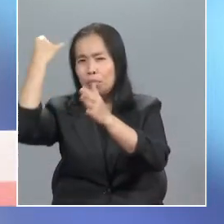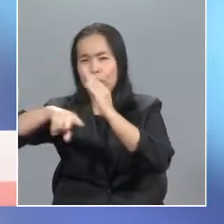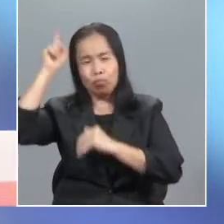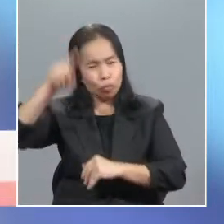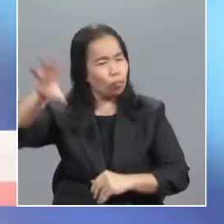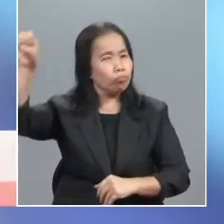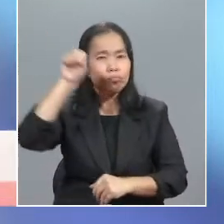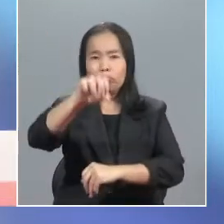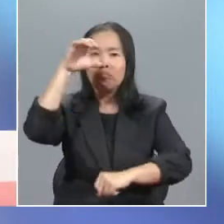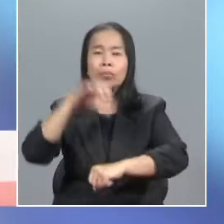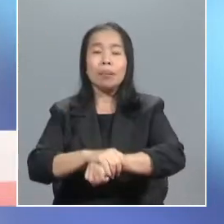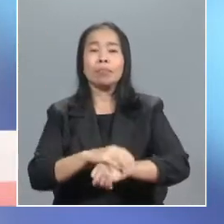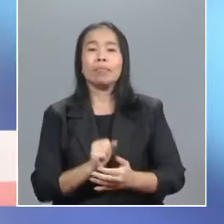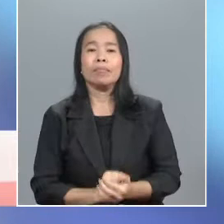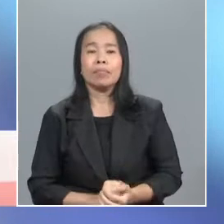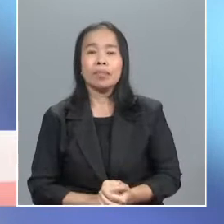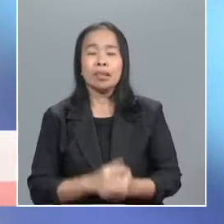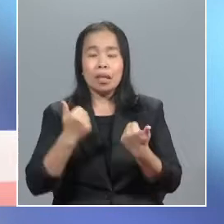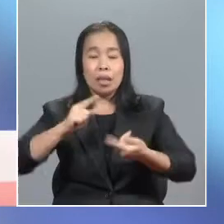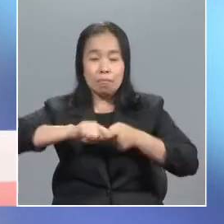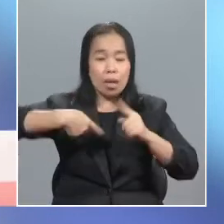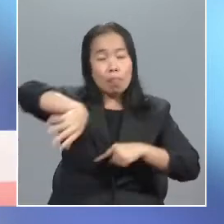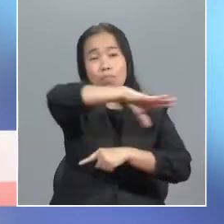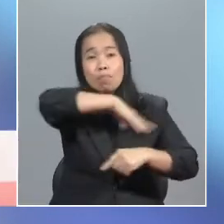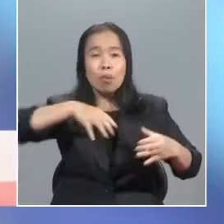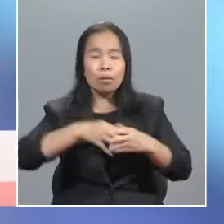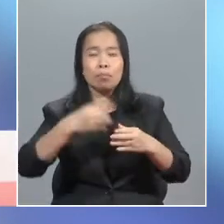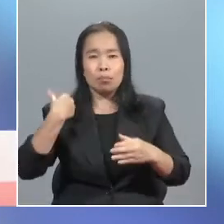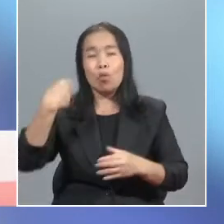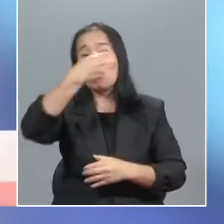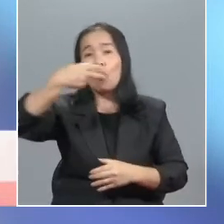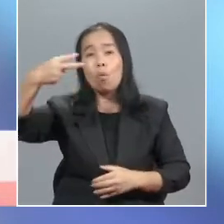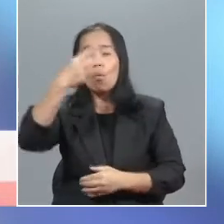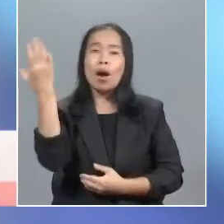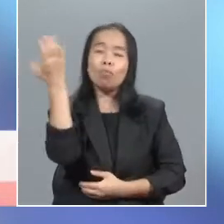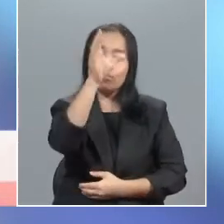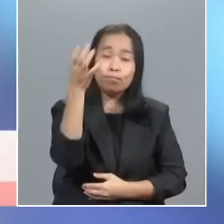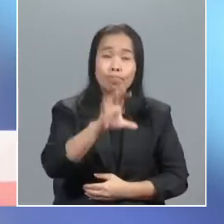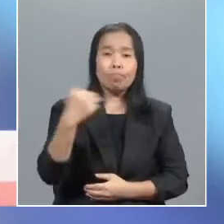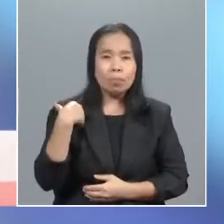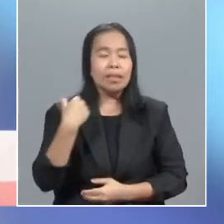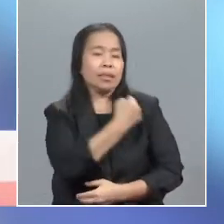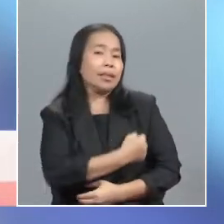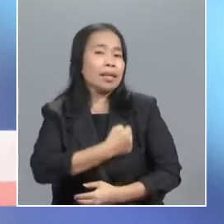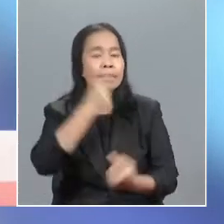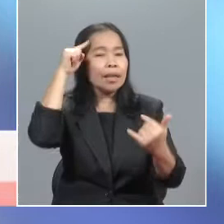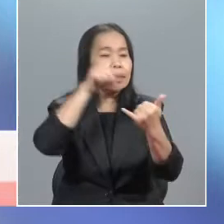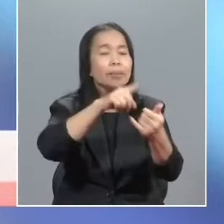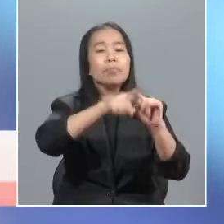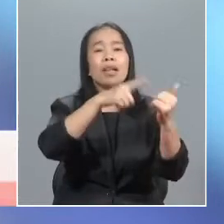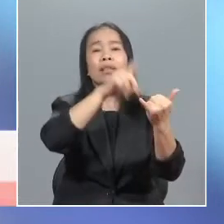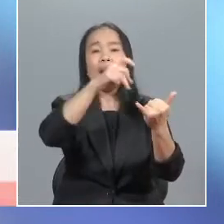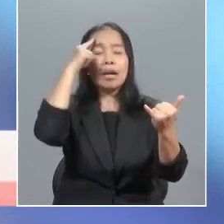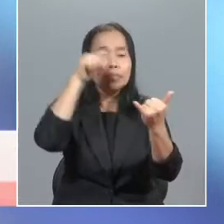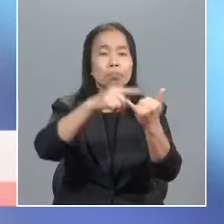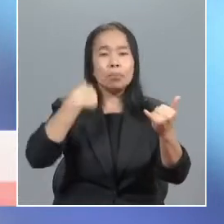ายขณะเดียวกันเพื่อนๆของน้องปลื้มก็มีการโพสต์ข้อความในโซเชียลแสดงความอาลัยแล้วก็รุม